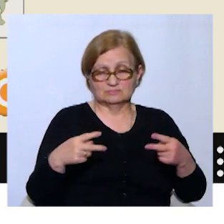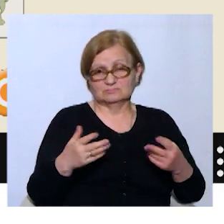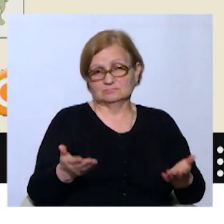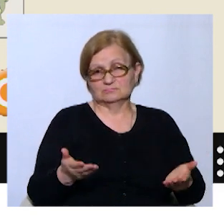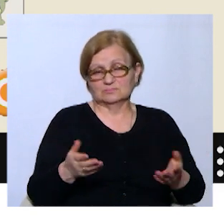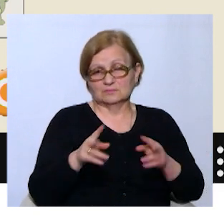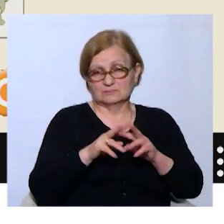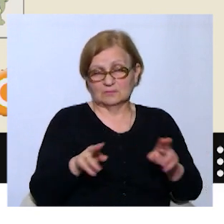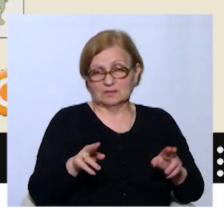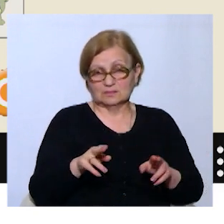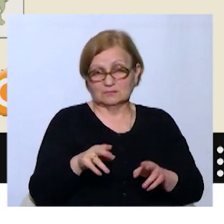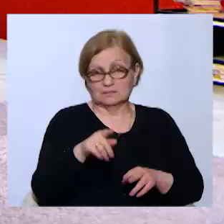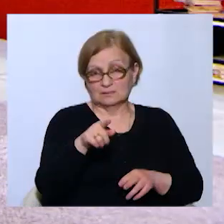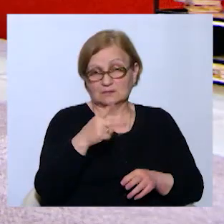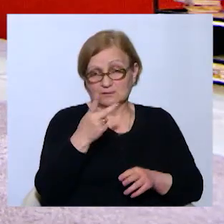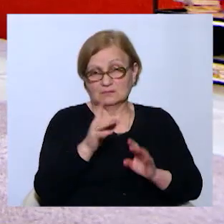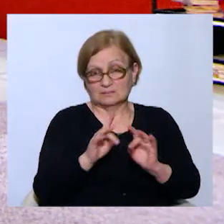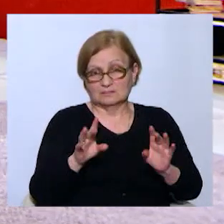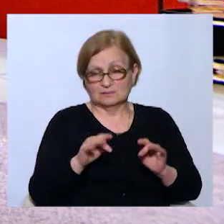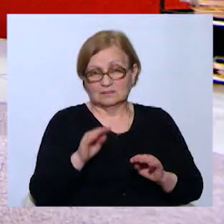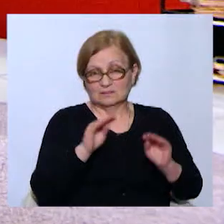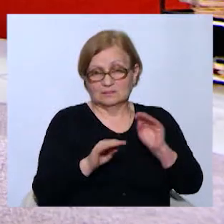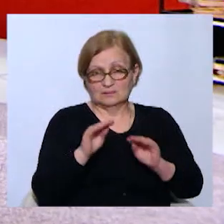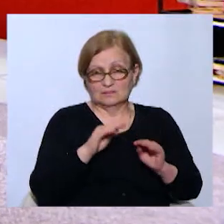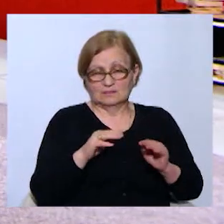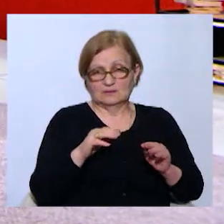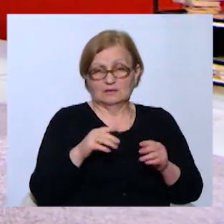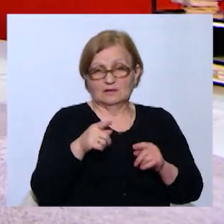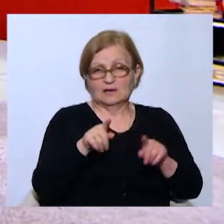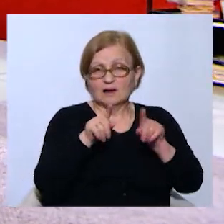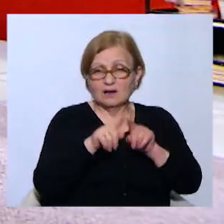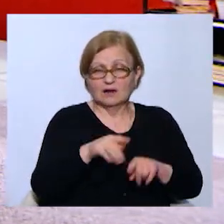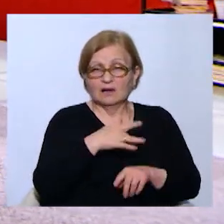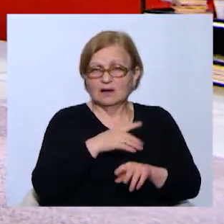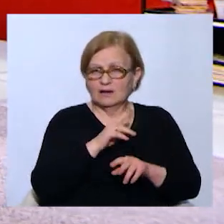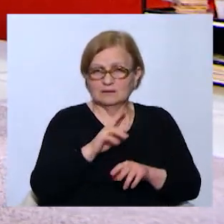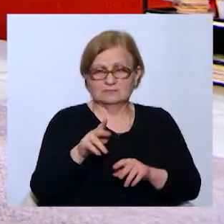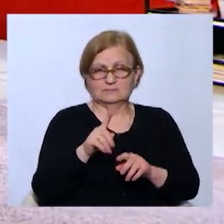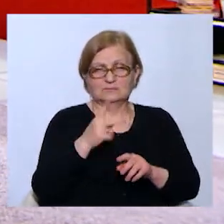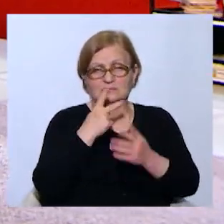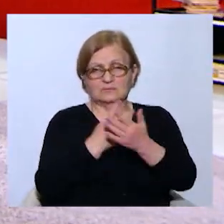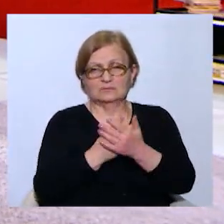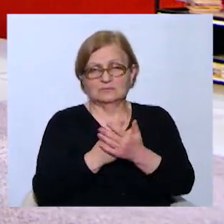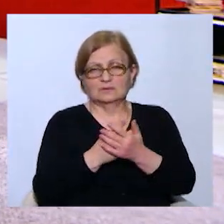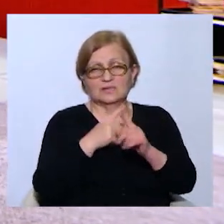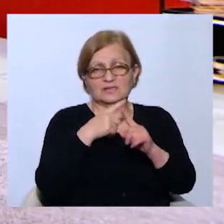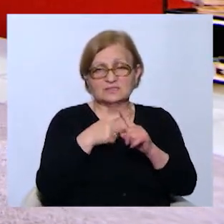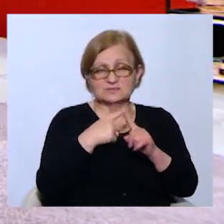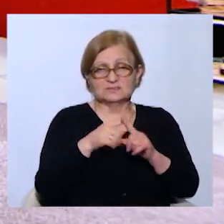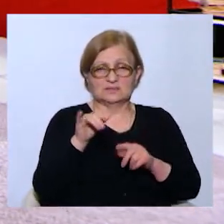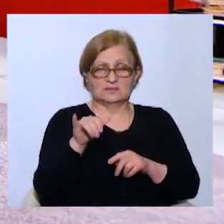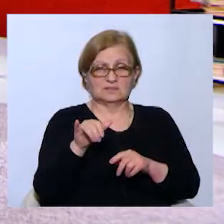ზუსტად ანალოგიურად, როგორც მე ახლა ესენი დავალაგე და შევაერთე, ზუსტად ესე უნდა შეხედოთ თქვენ x-ებს და y-ებს